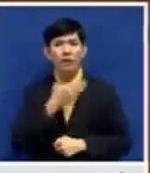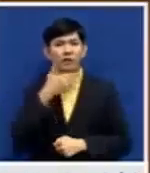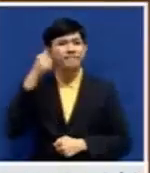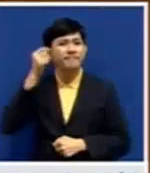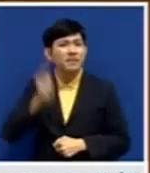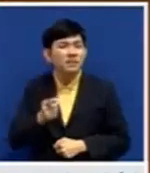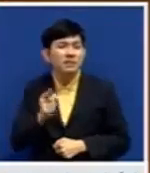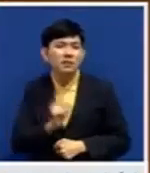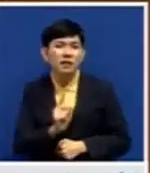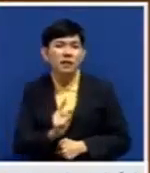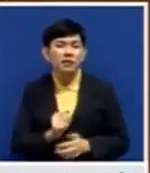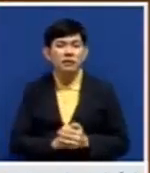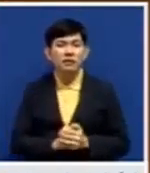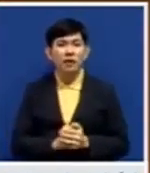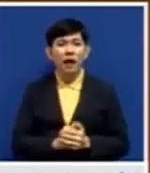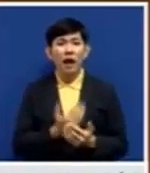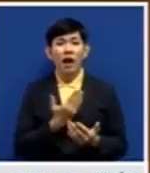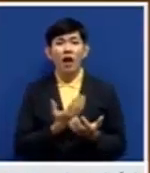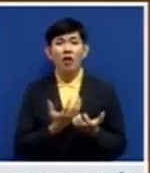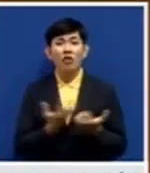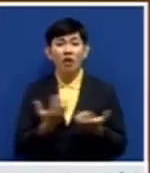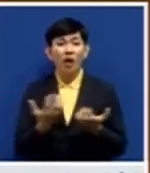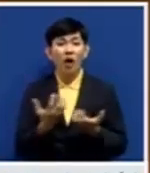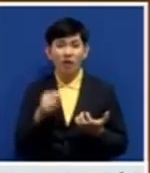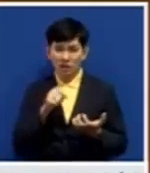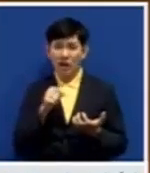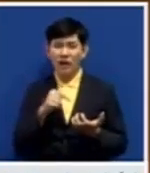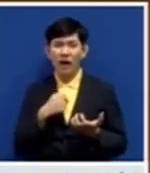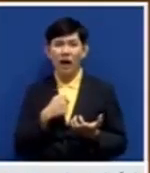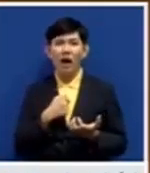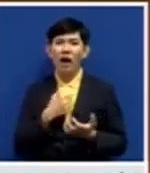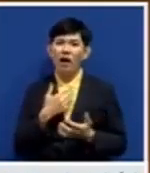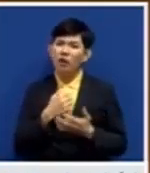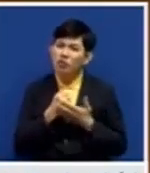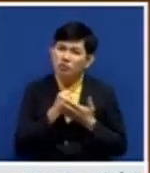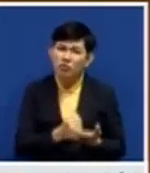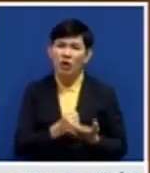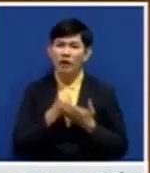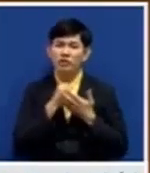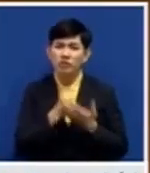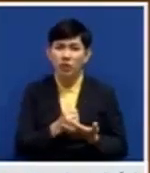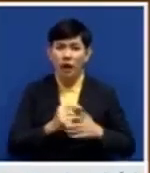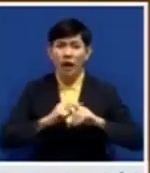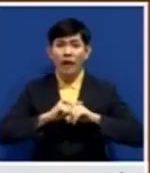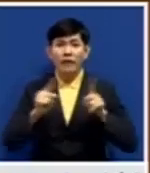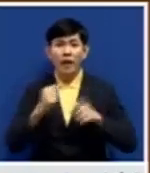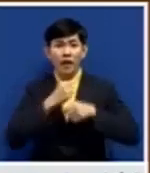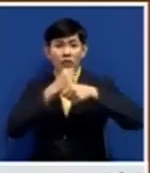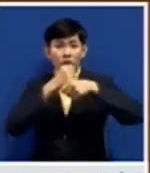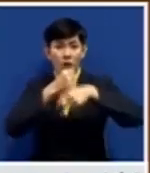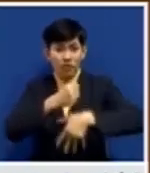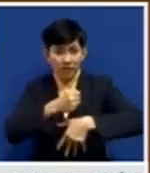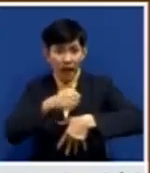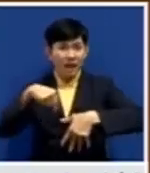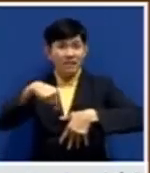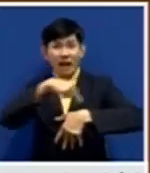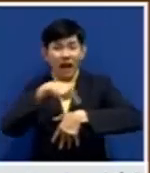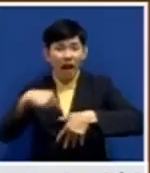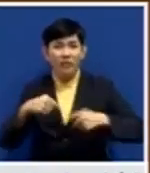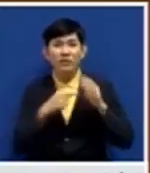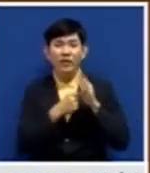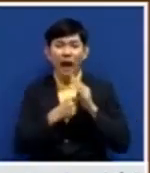าราคาสินค้าที่เราผลิตขึ้นมานั้นต่อให้เราช่วยเต็มที่แต่โครงสร้างทั้งระบบเนี่ยไม่ว่า